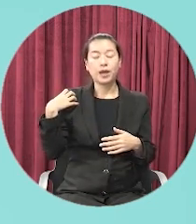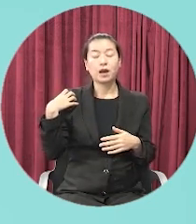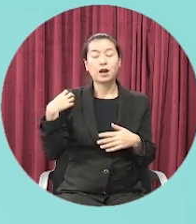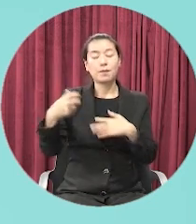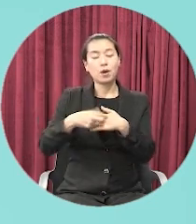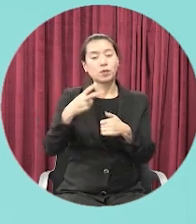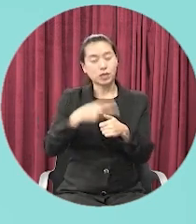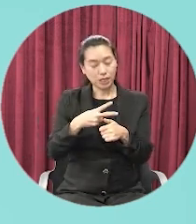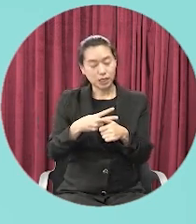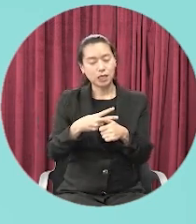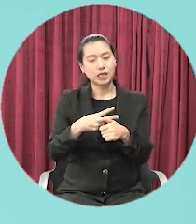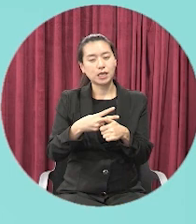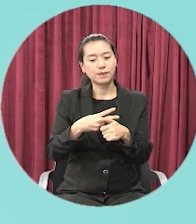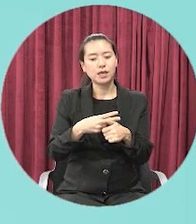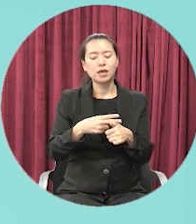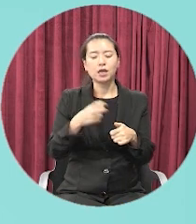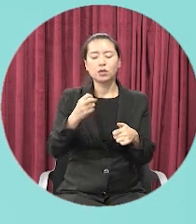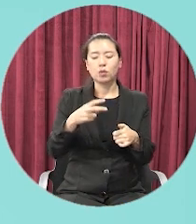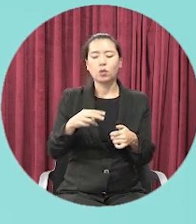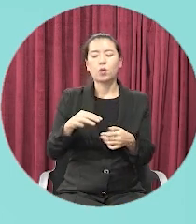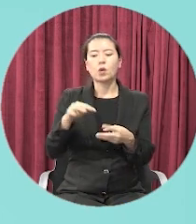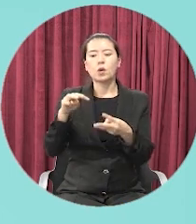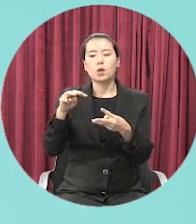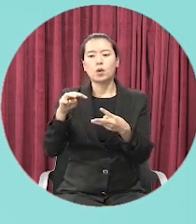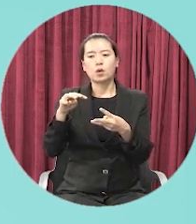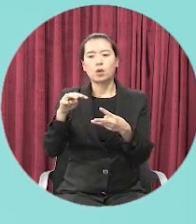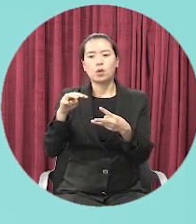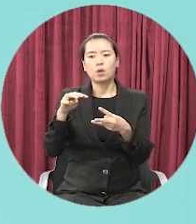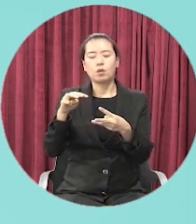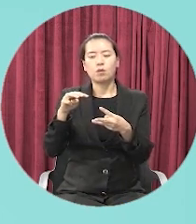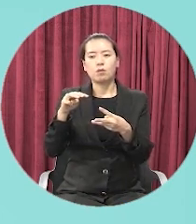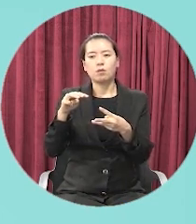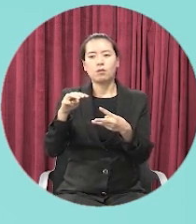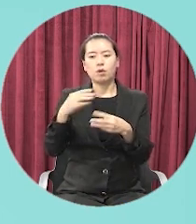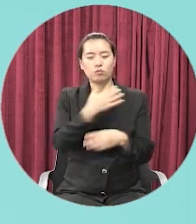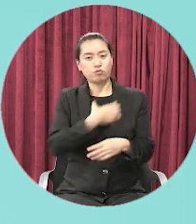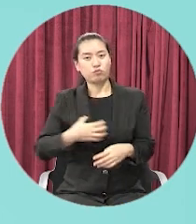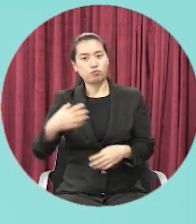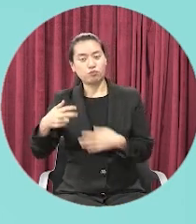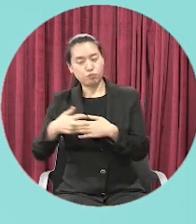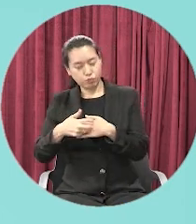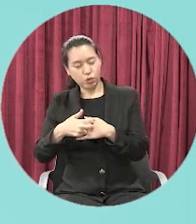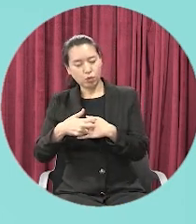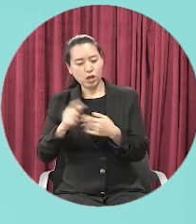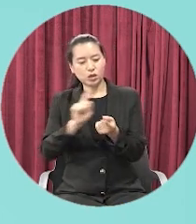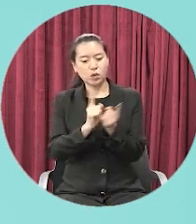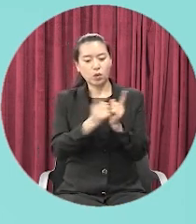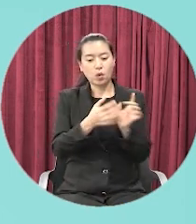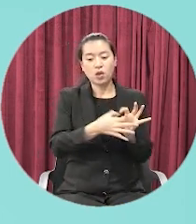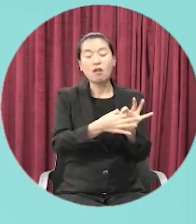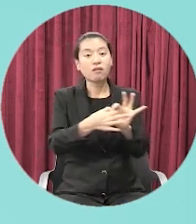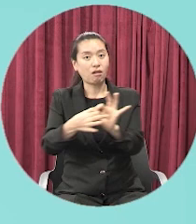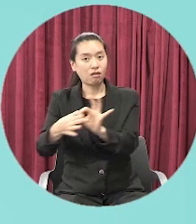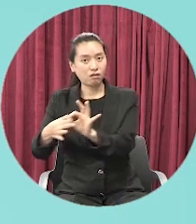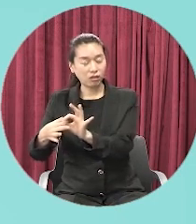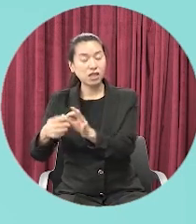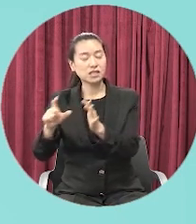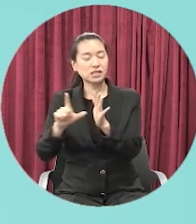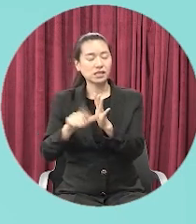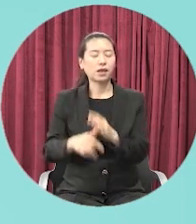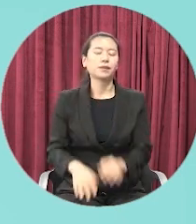복음서와 증가 적장의 보고 이를 센터 뭐 이런 대로 재활운동 이 책을 싫어하는 장터로 연계가 된다고 그러면